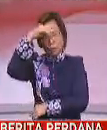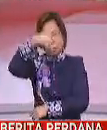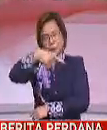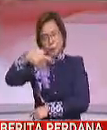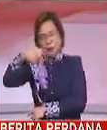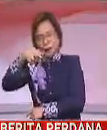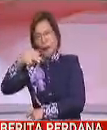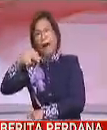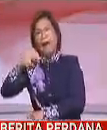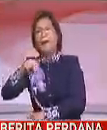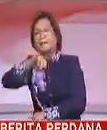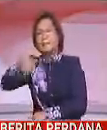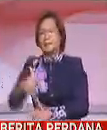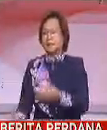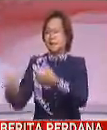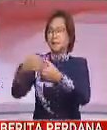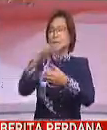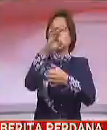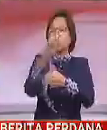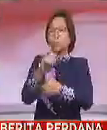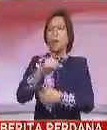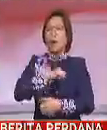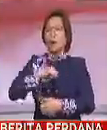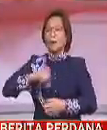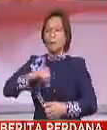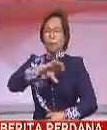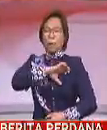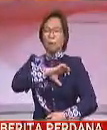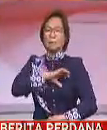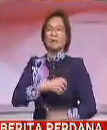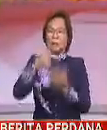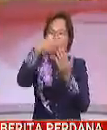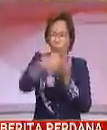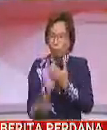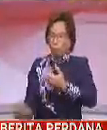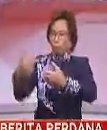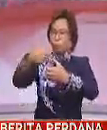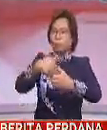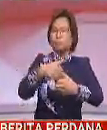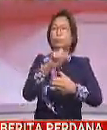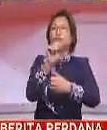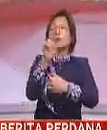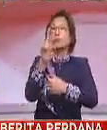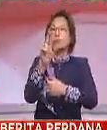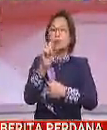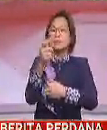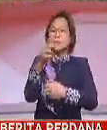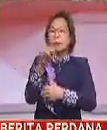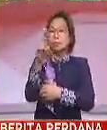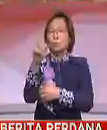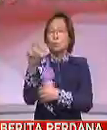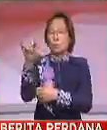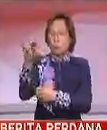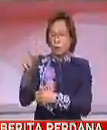PPPNJ disertai kira-kira 90 ahli pesara polis. Program turut disertai Syamsuddin Usman yang merupakan individu